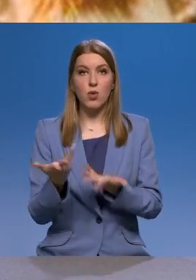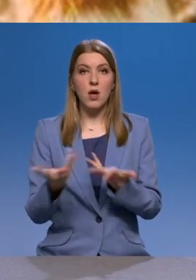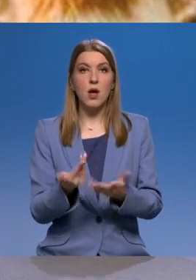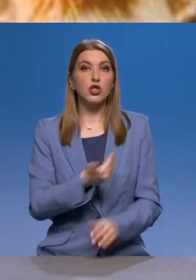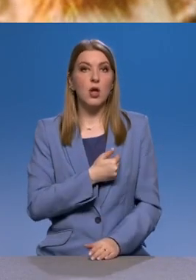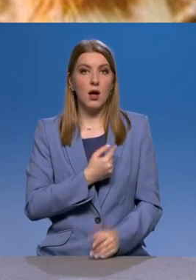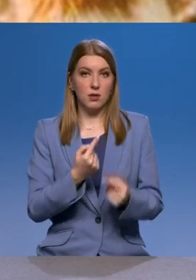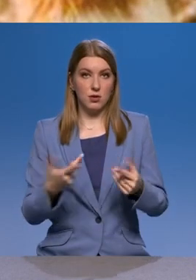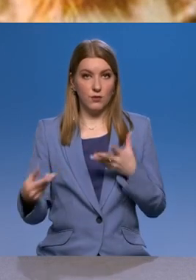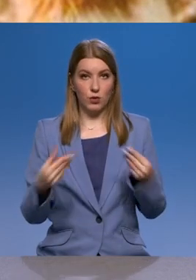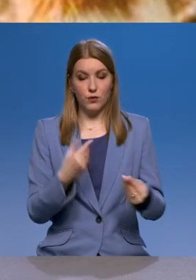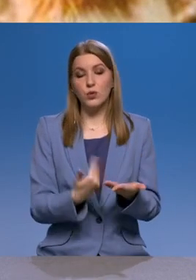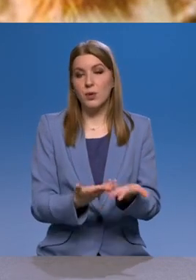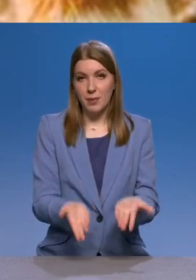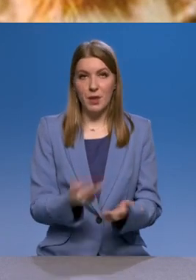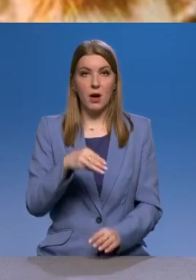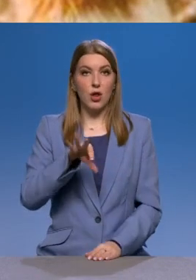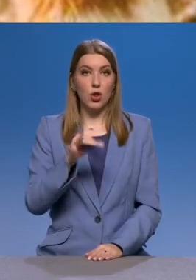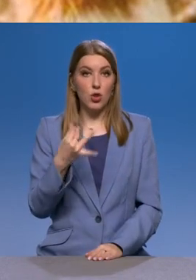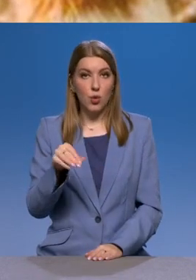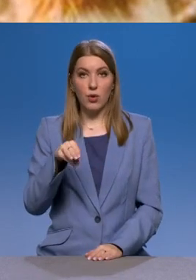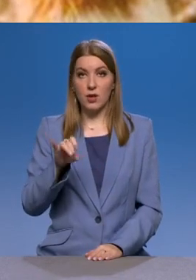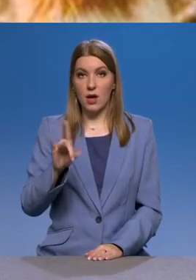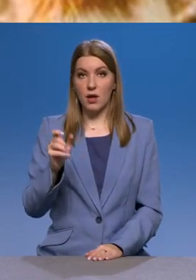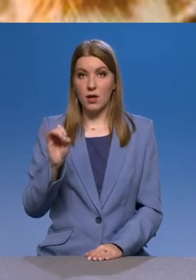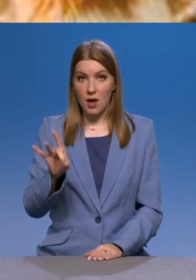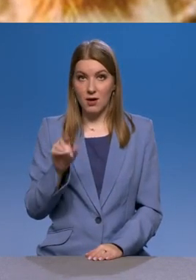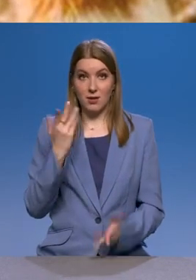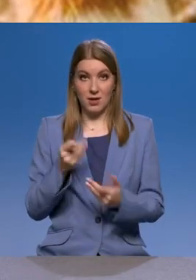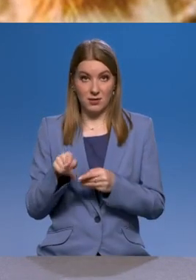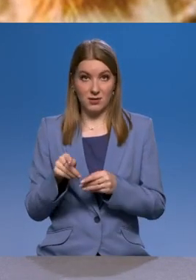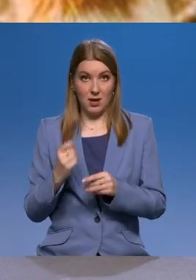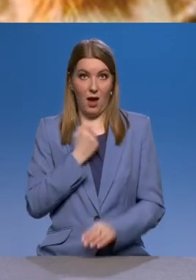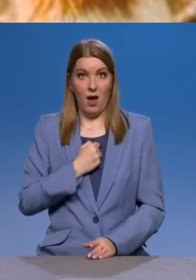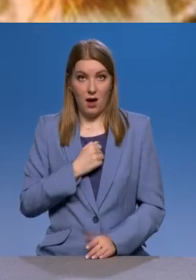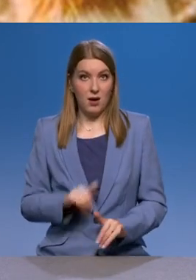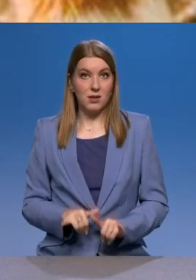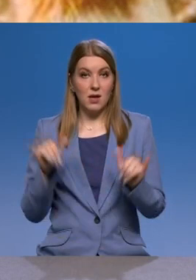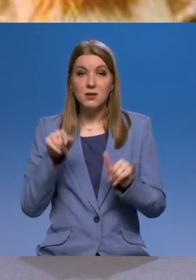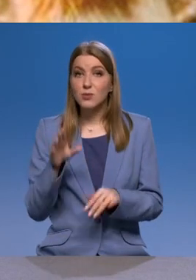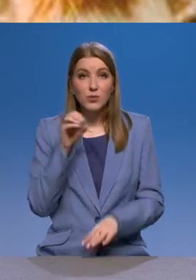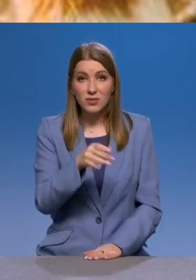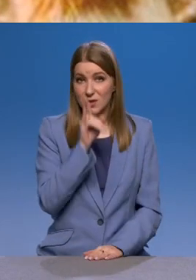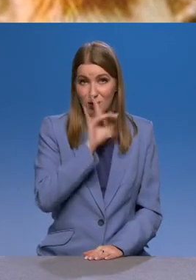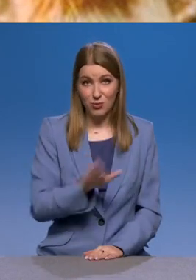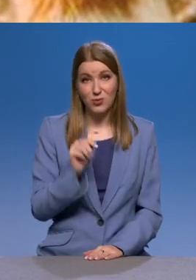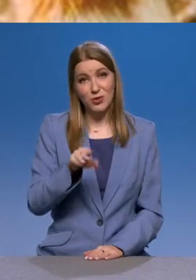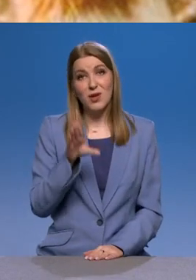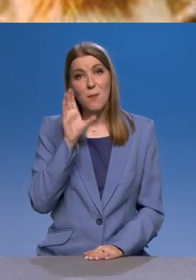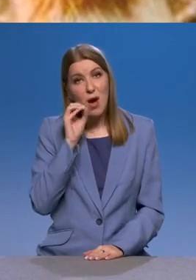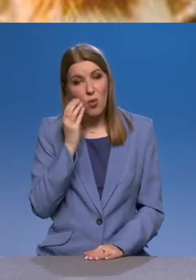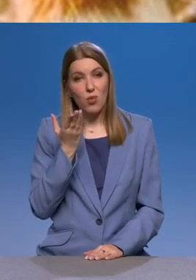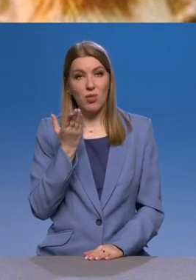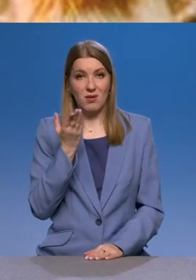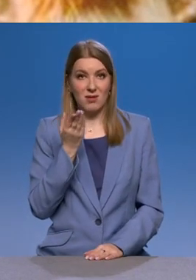прям утрированный пример, там тойтерьера разозлить не покусает, потому что порода добродушная или что? Мы